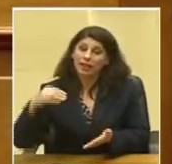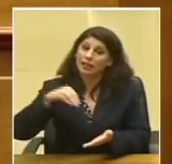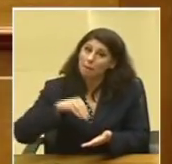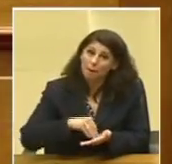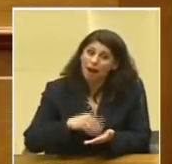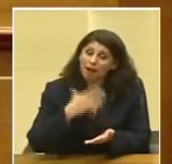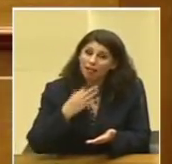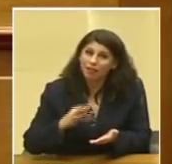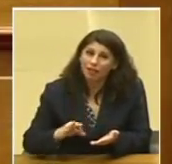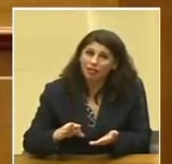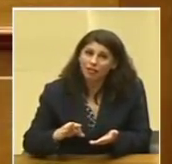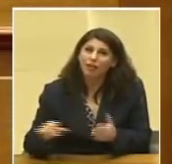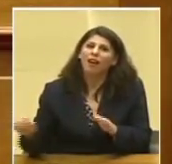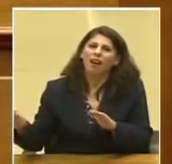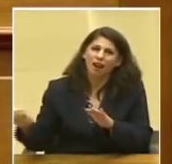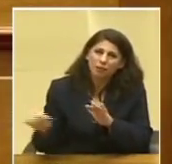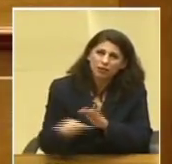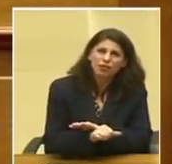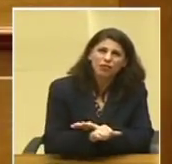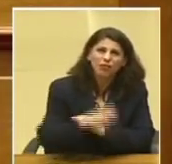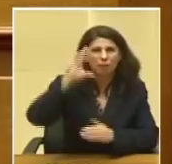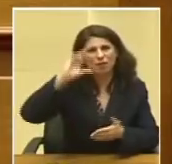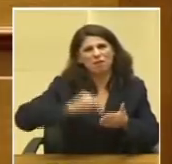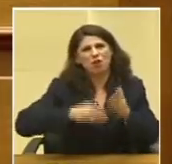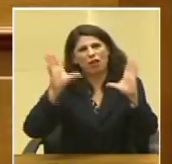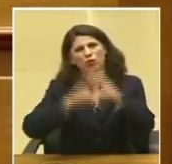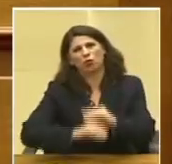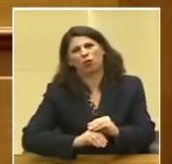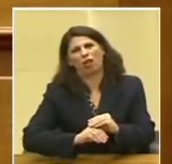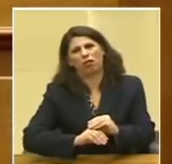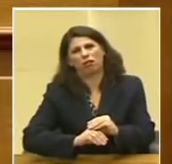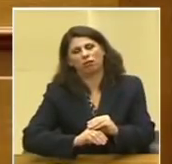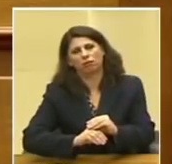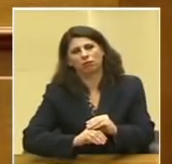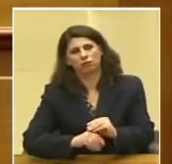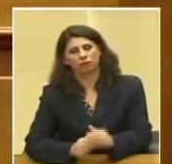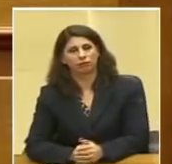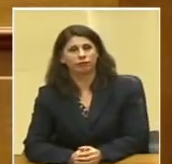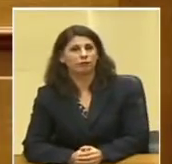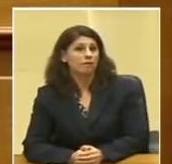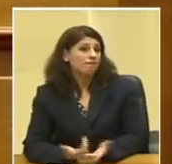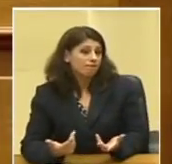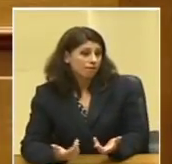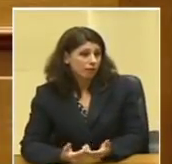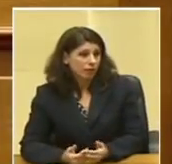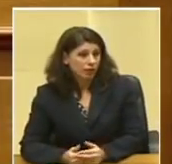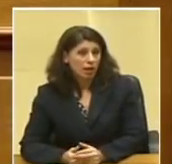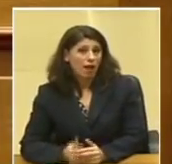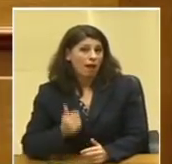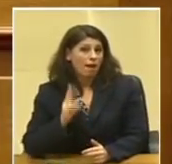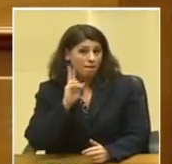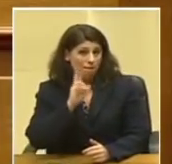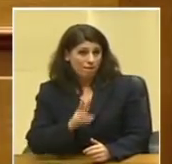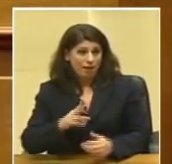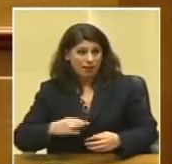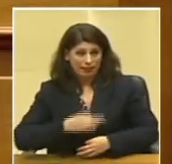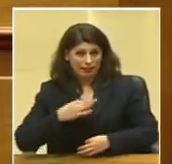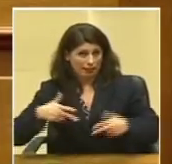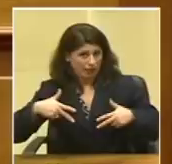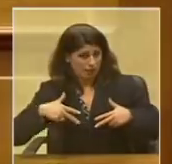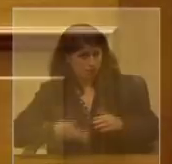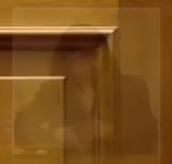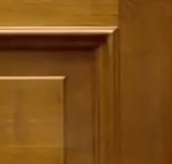δηλαδή, επιστροφή στο μνημονιακό σκοτάδι. Φαίνεται, κύριε Μητσοτάκη, τα μνημόνια τελείωσαν